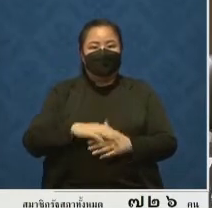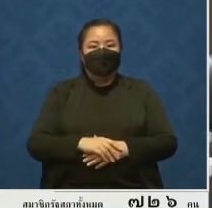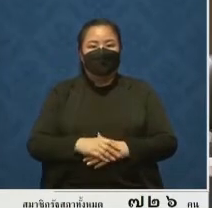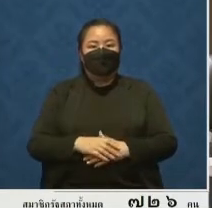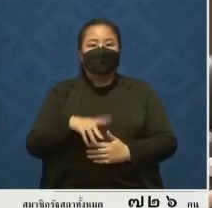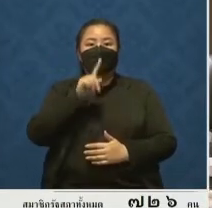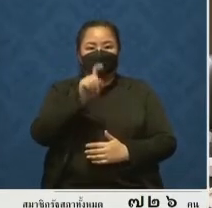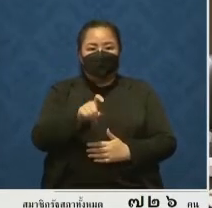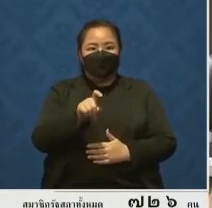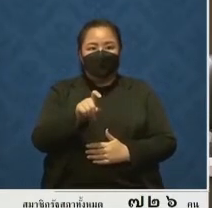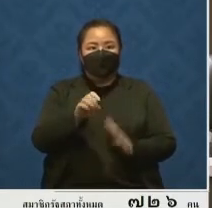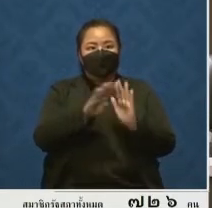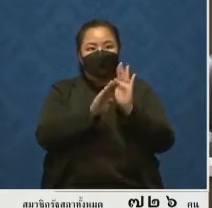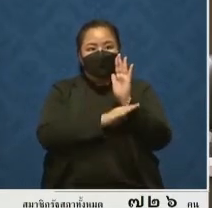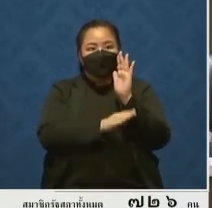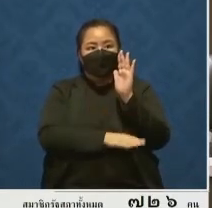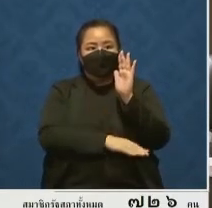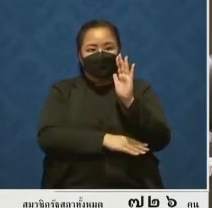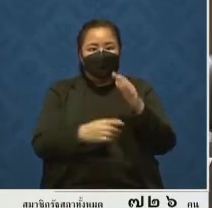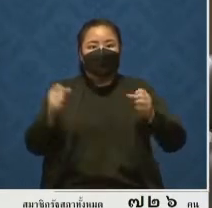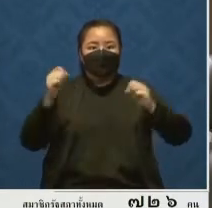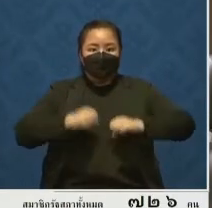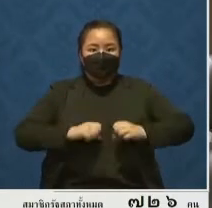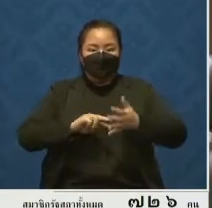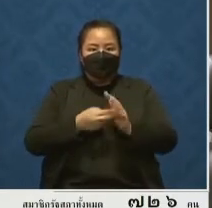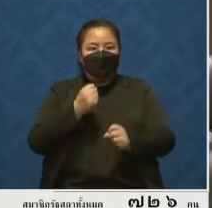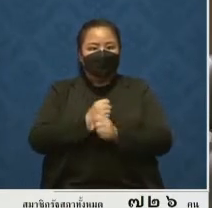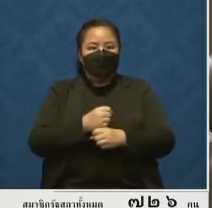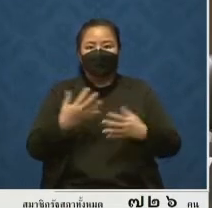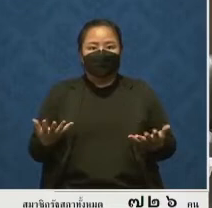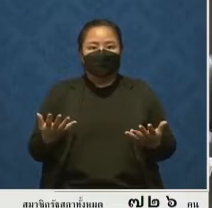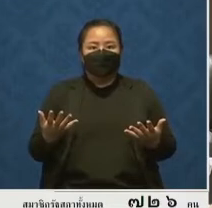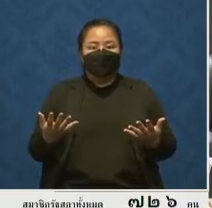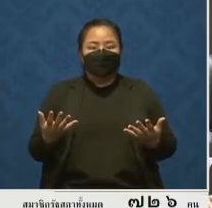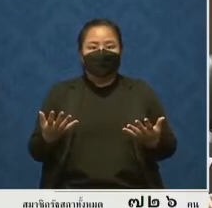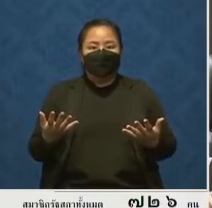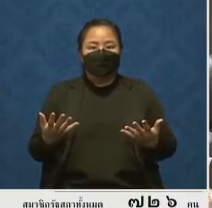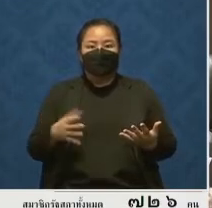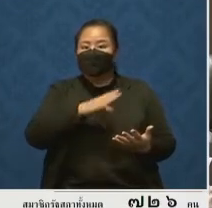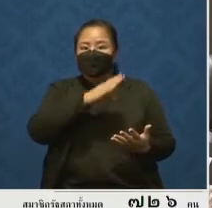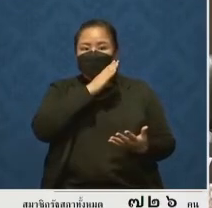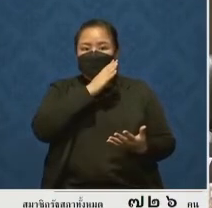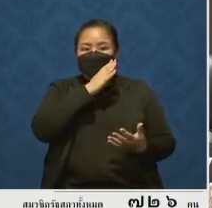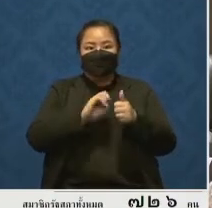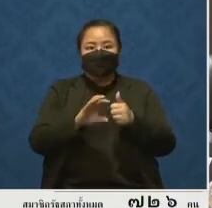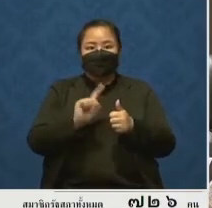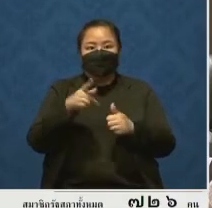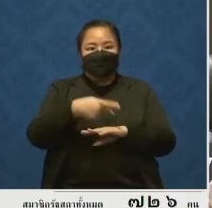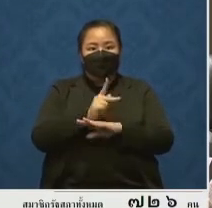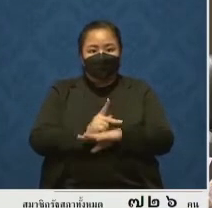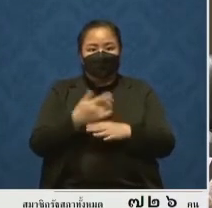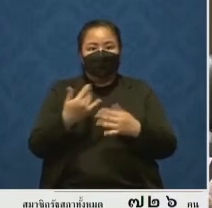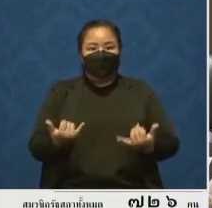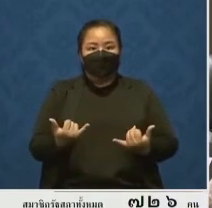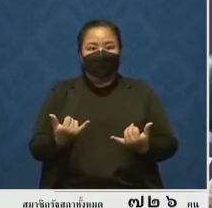านจะเดินหน้าอย่างไรนะครับถ้าจะให้เสนอต่อท่านประธานเนี่ยการลงมติควรจะต้องแบ่งเป็น2กลุ่มครับท่านประธ